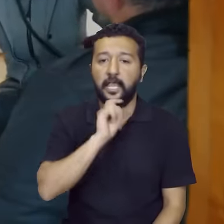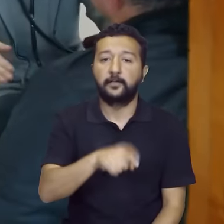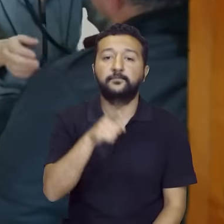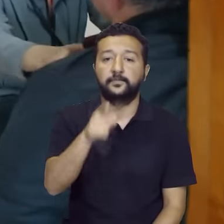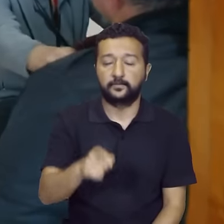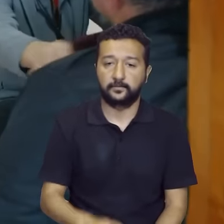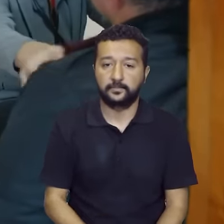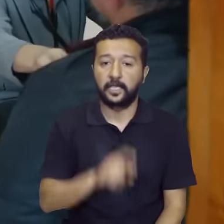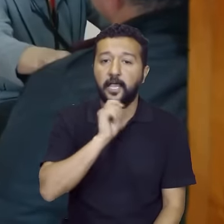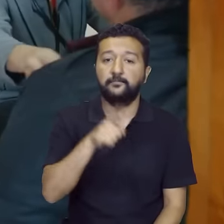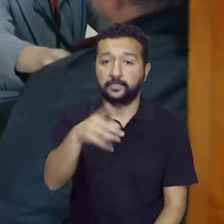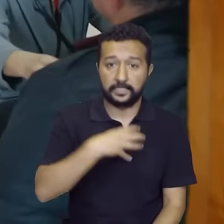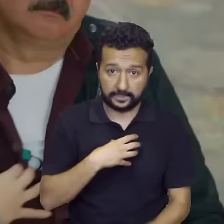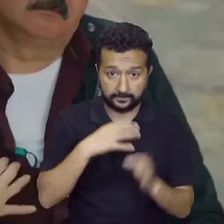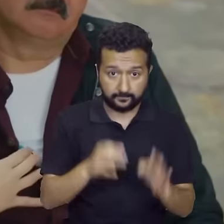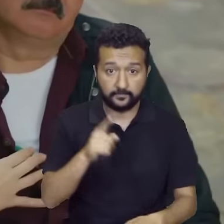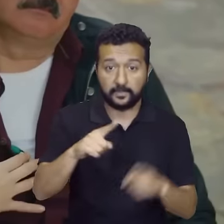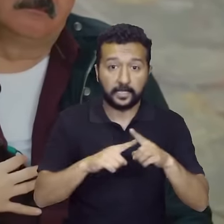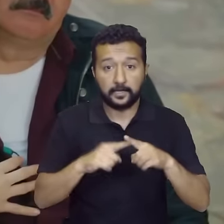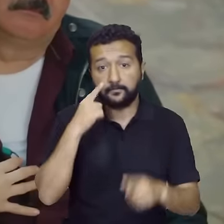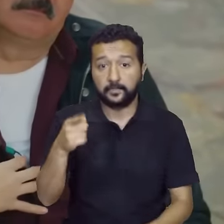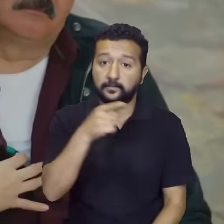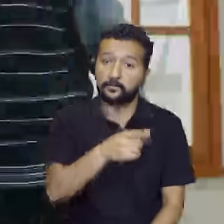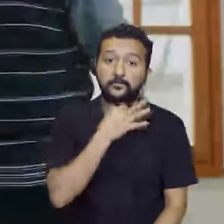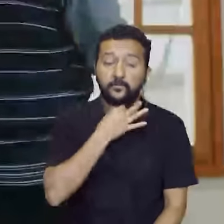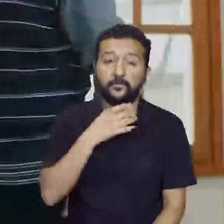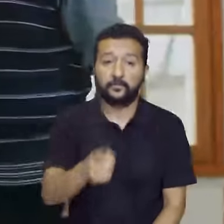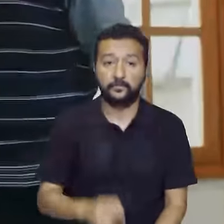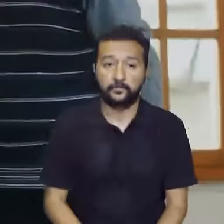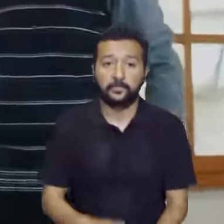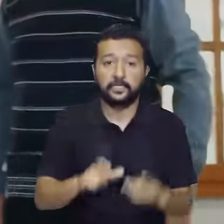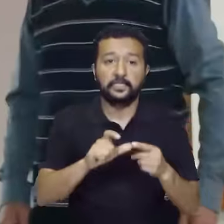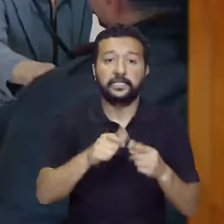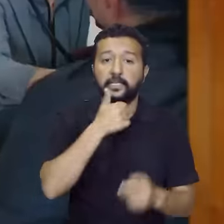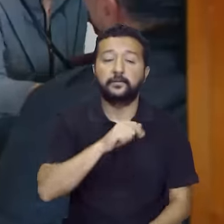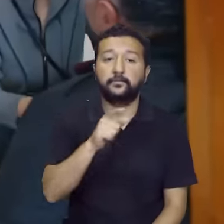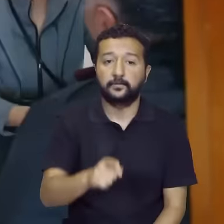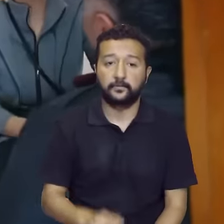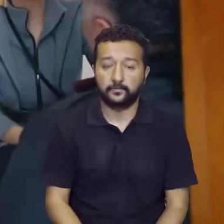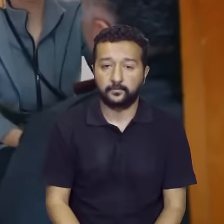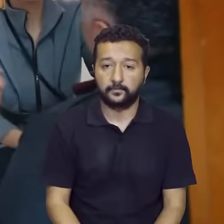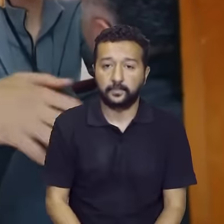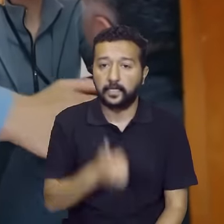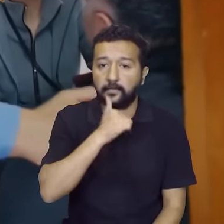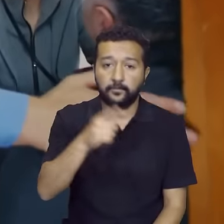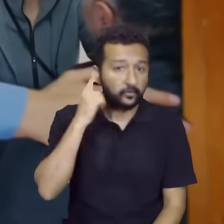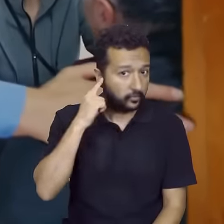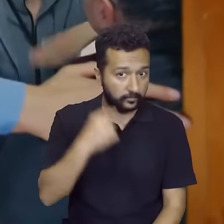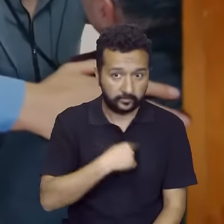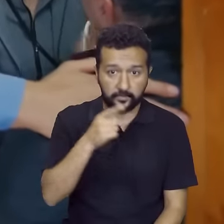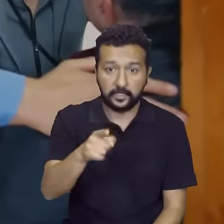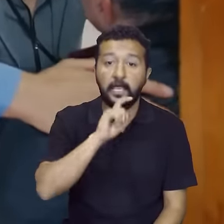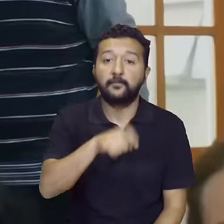Amca, amca kendinde misin? Tarık bir baksana lütfen. Şener abi. Abi duyuyor musun